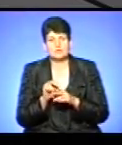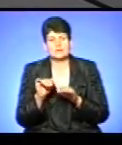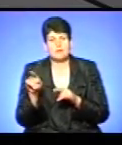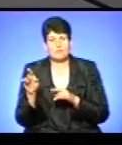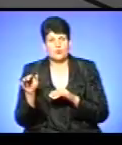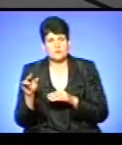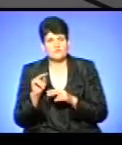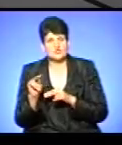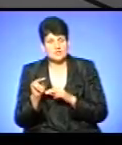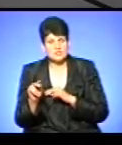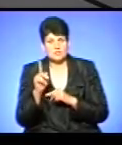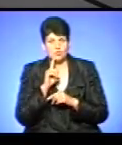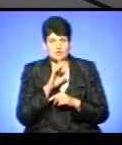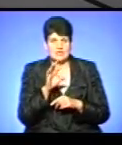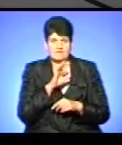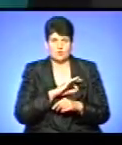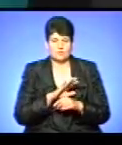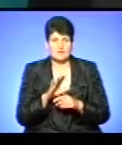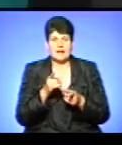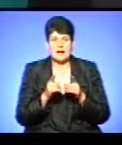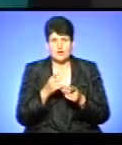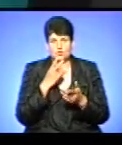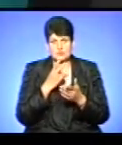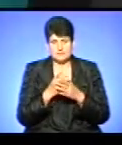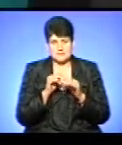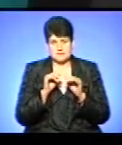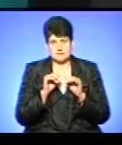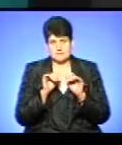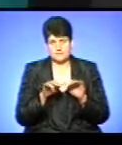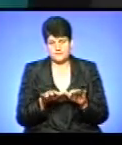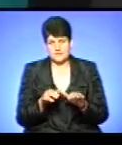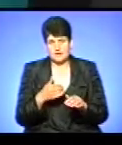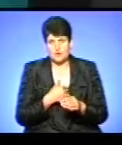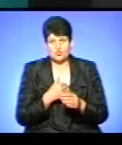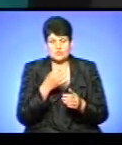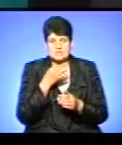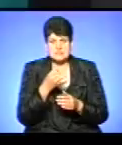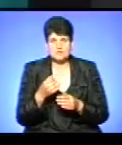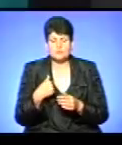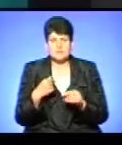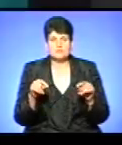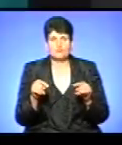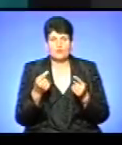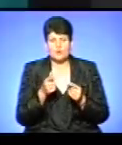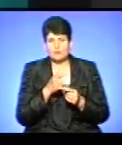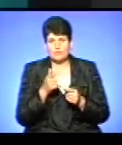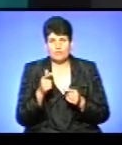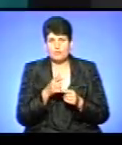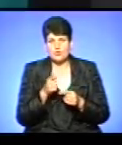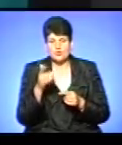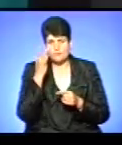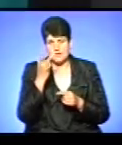дітей навчати, чи поки що не використовувати? Ми реально дивимося на речі. Я хочу сказати, що ми створювали протягом літнього